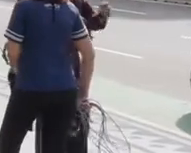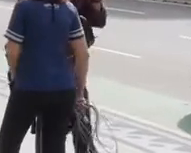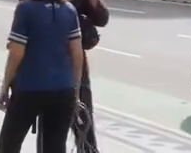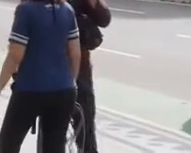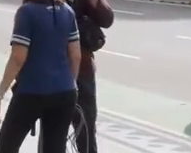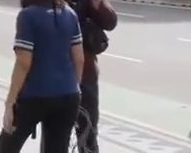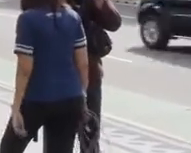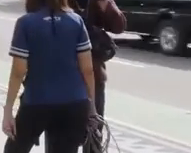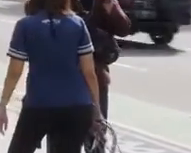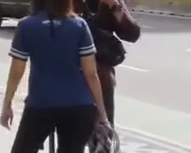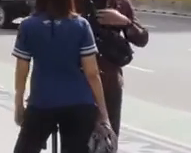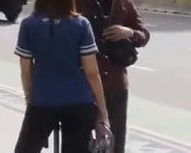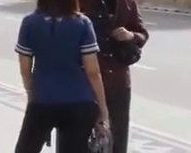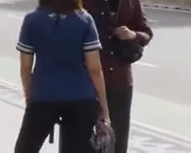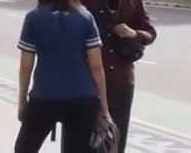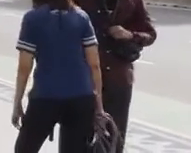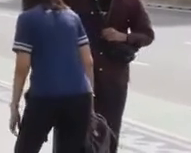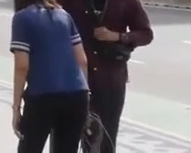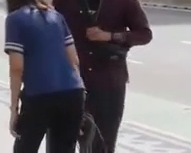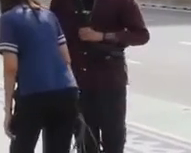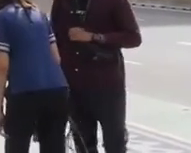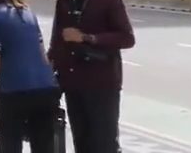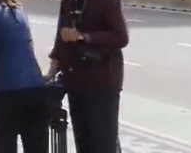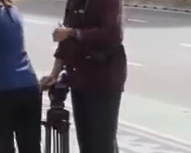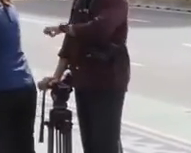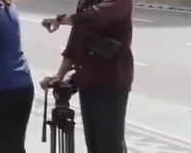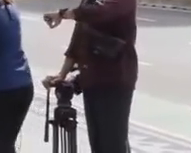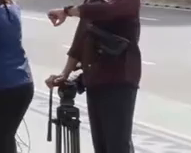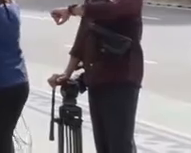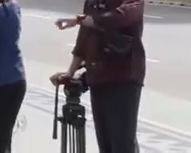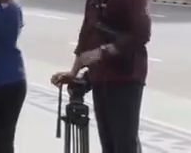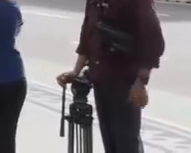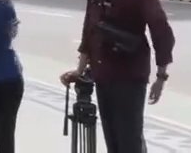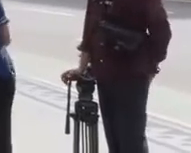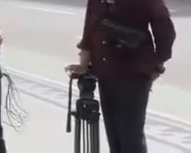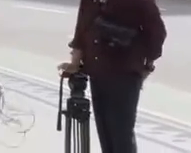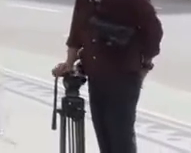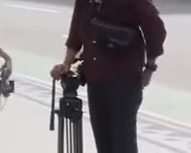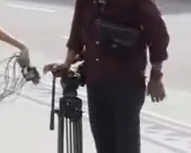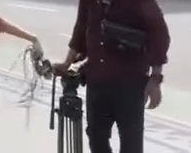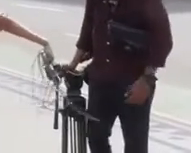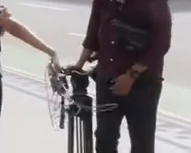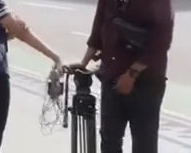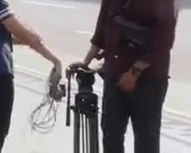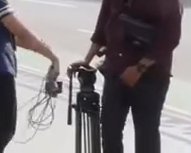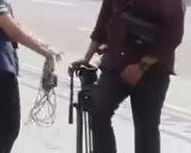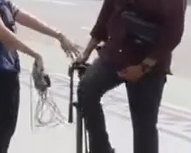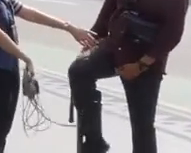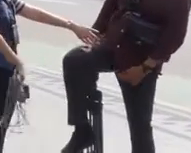kampusnya. Bagi anak-anak kita yang sekolah di luar negeri, tahun ajaran barunya juga akan, mungkin sudah akan ke luar